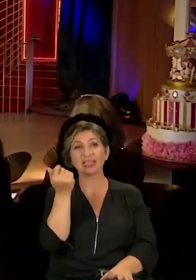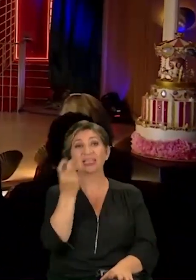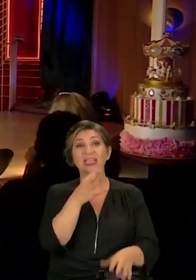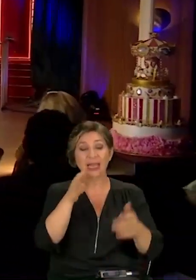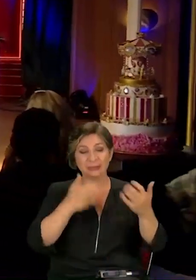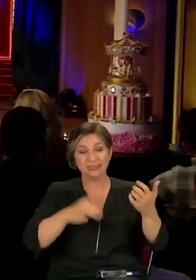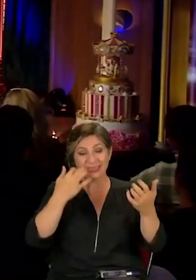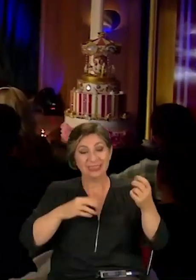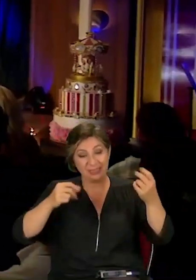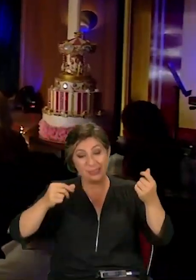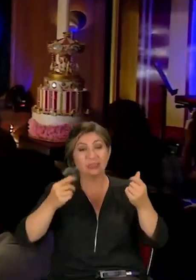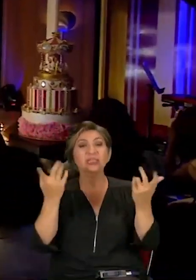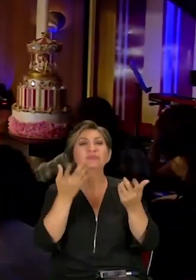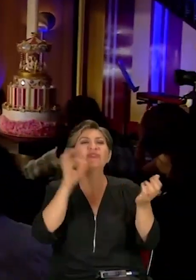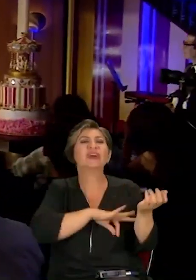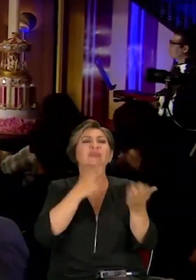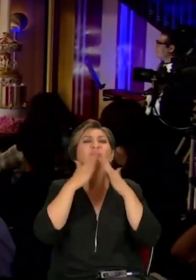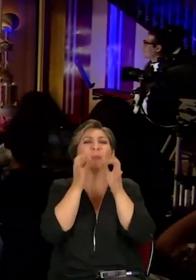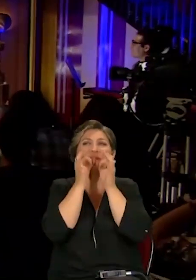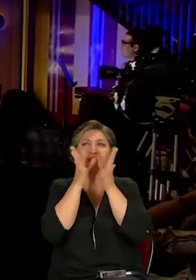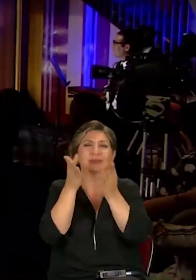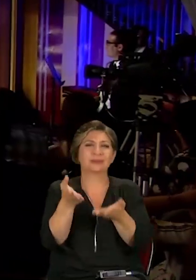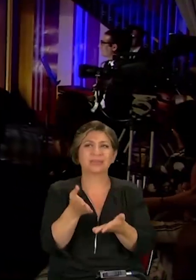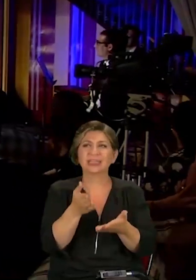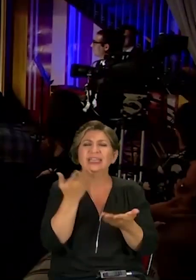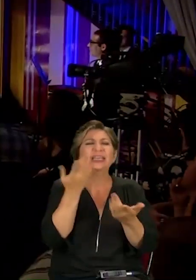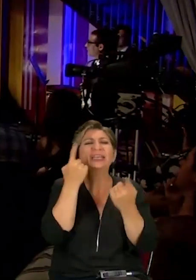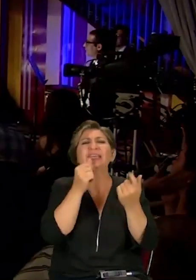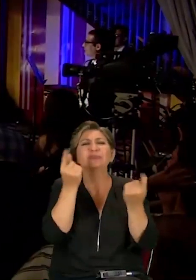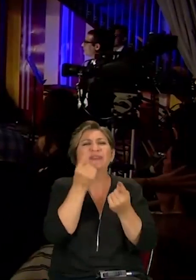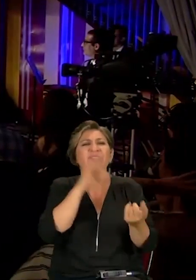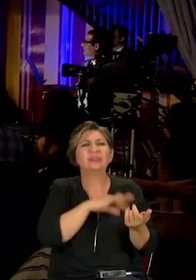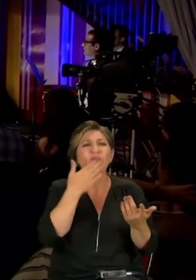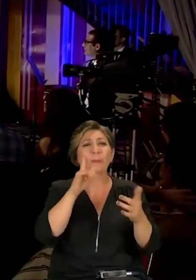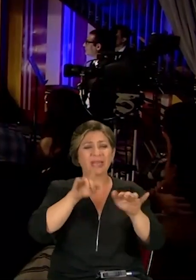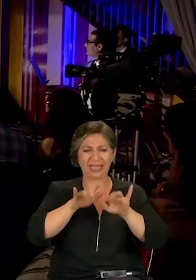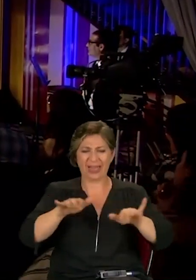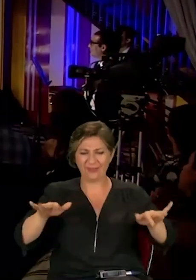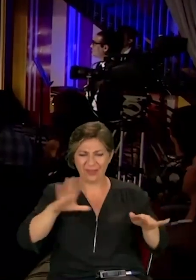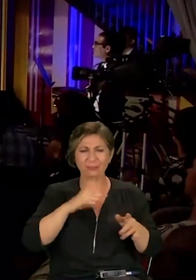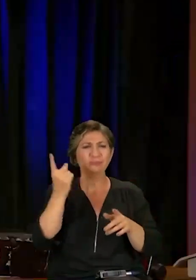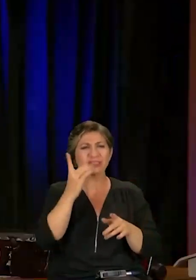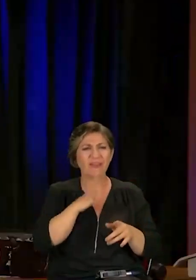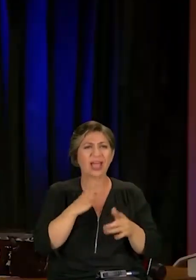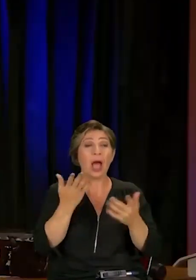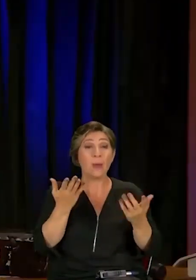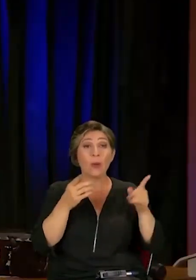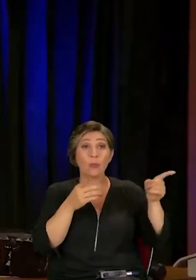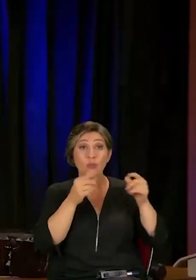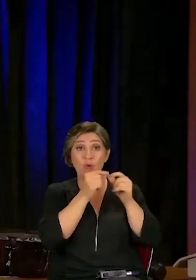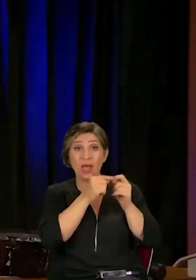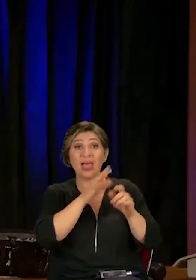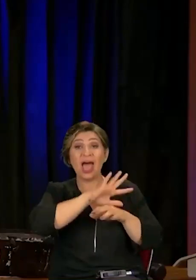akor basıyorsun orada? Hiçbir halta yaramıyor. Hiçbir halta yaramıyor. Çünkü bir klavye var, bir bilmem ne var falan filan. Ama